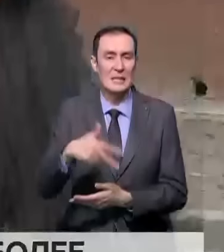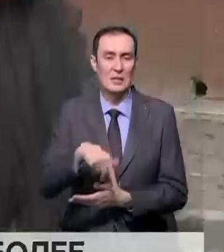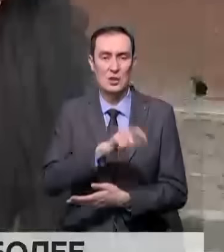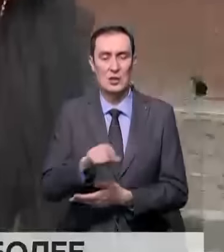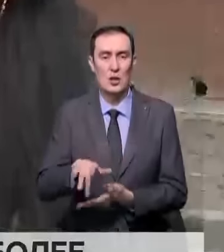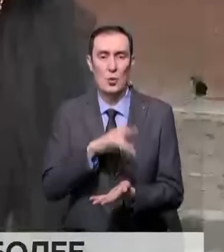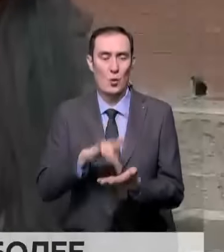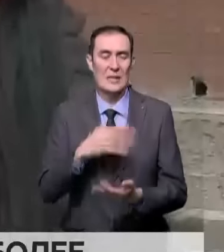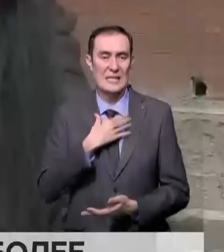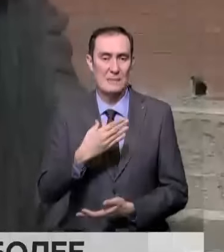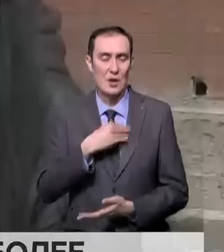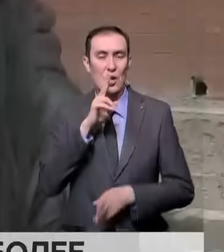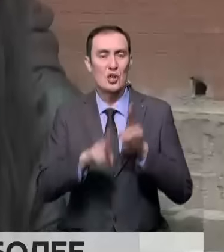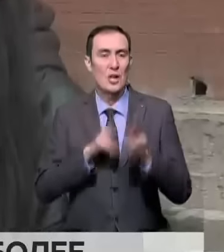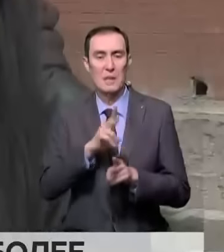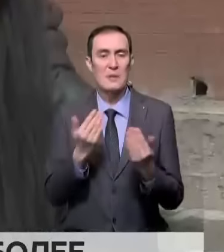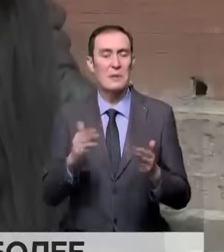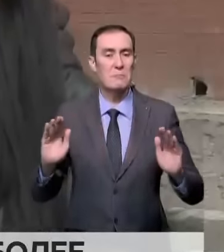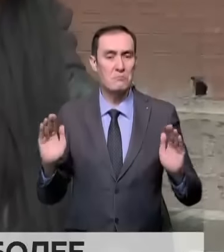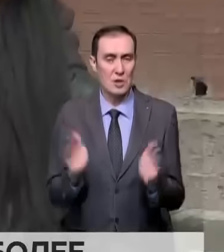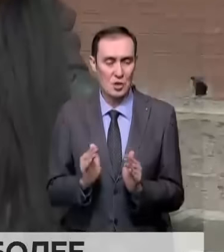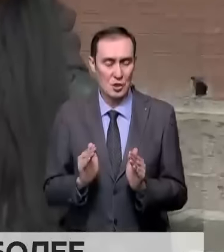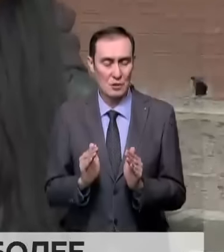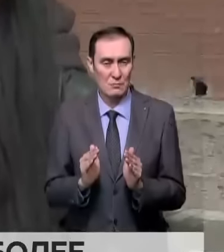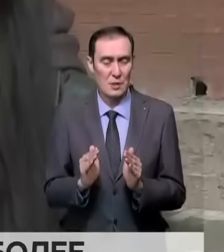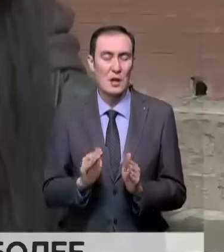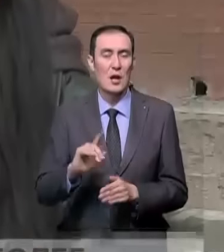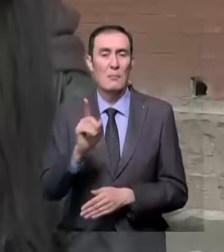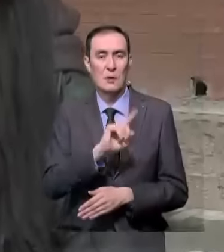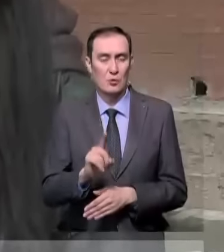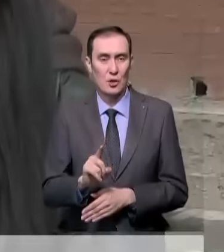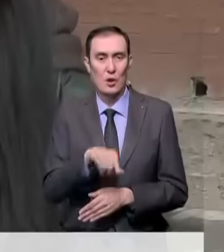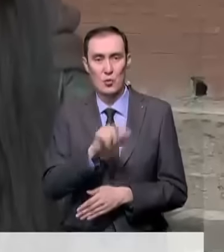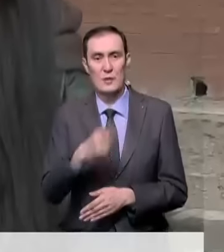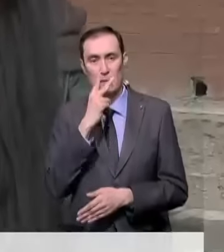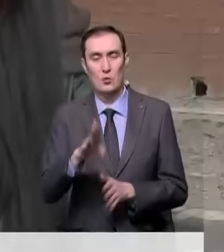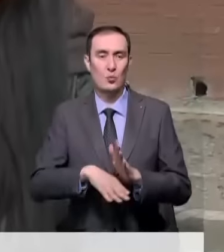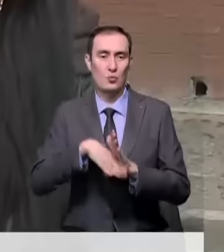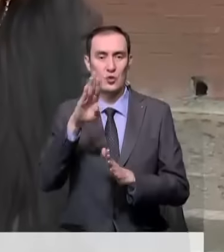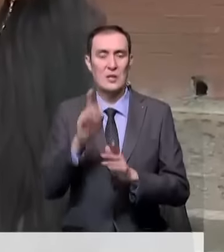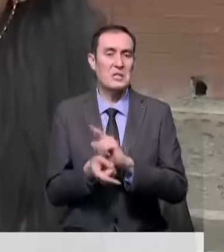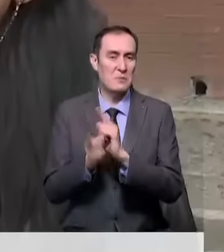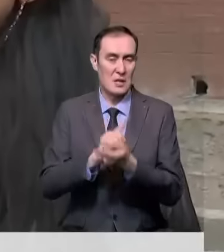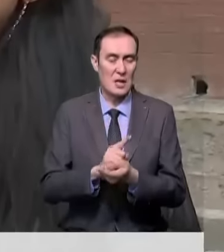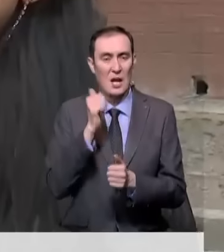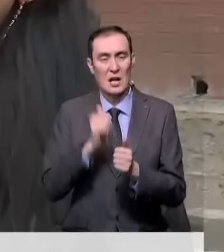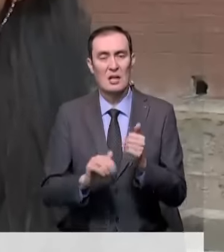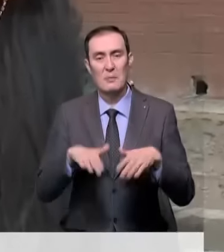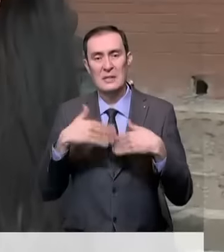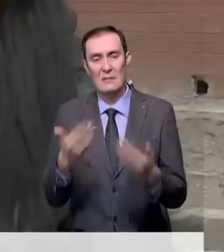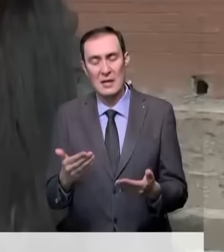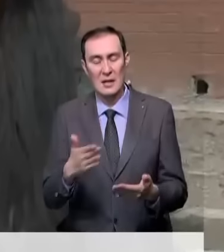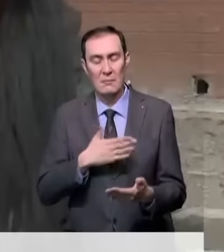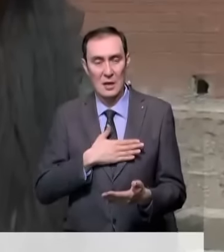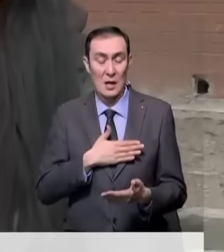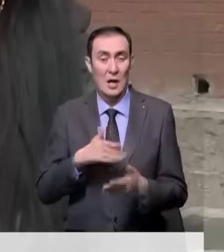Семея. Жалоб стало меньше поступать, так как очередники видят динамику. После каждого предоставления мы,